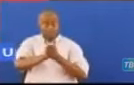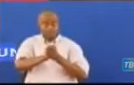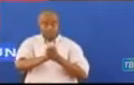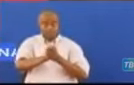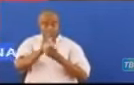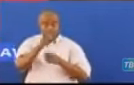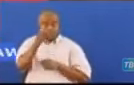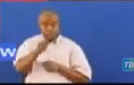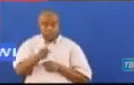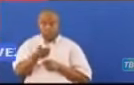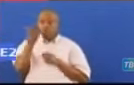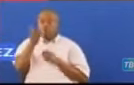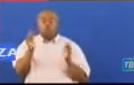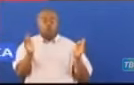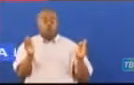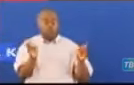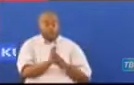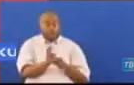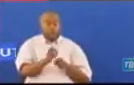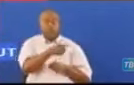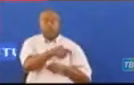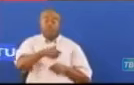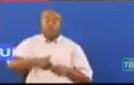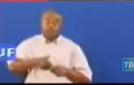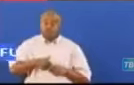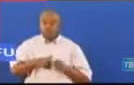letu, Mungu amlinde rais wetu na mihimili yake yetu